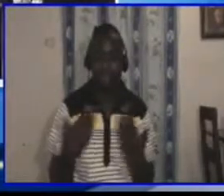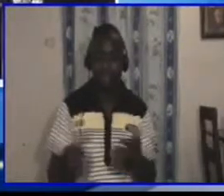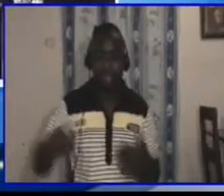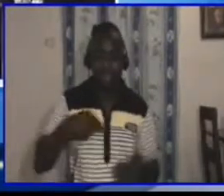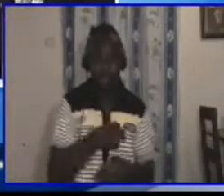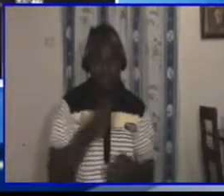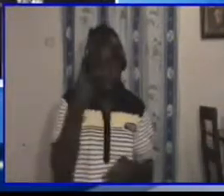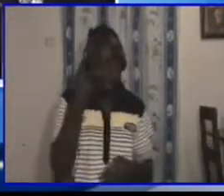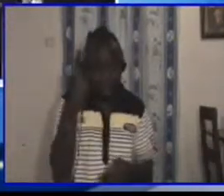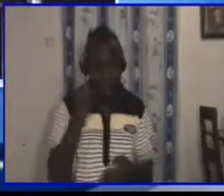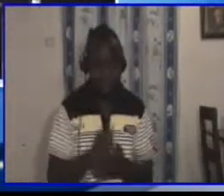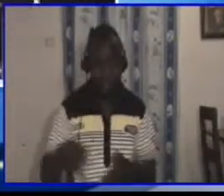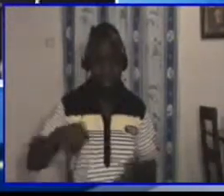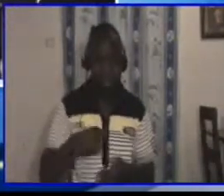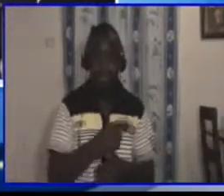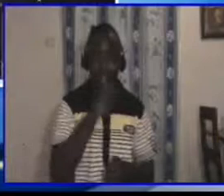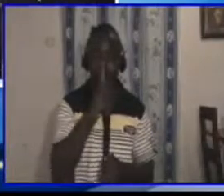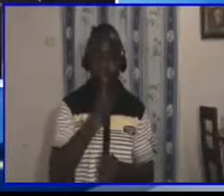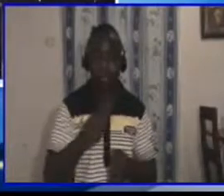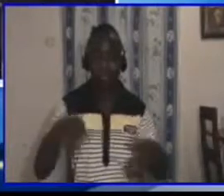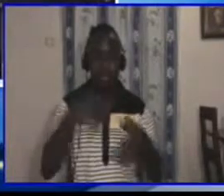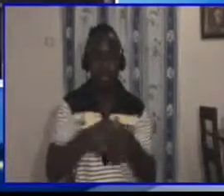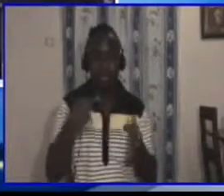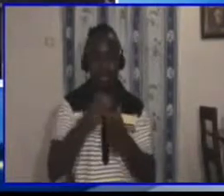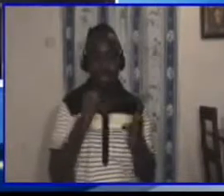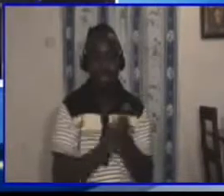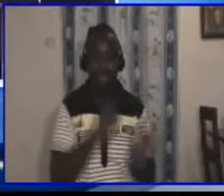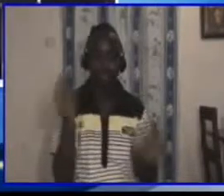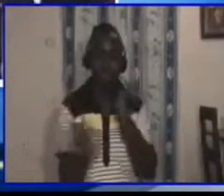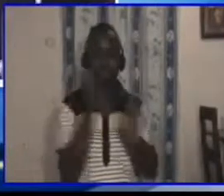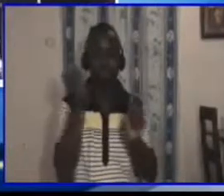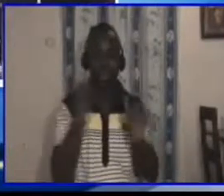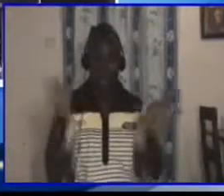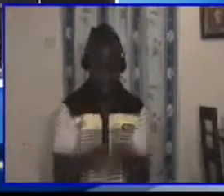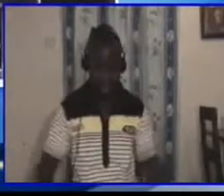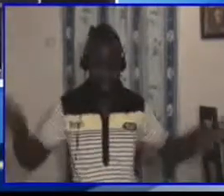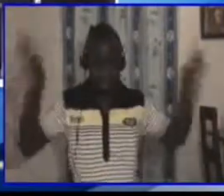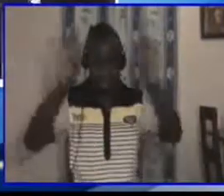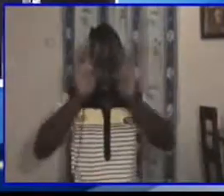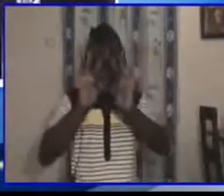e ci saranno nuovi cieli e nuova terra